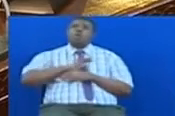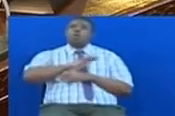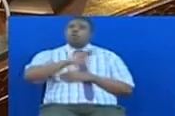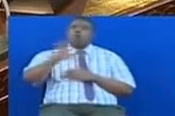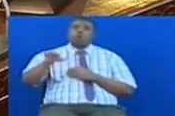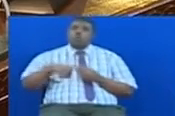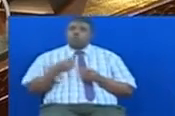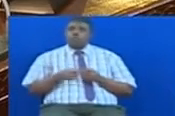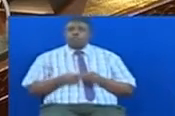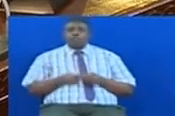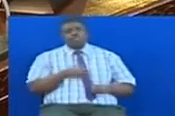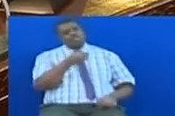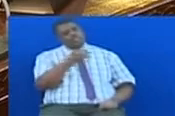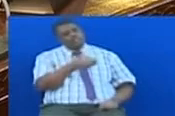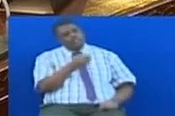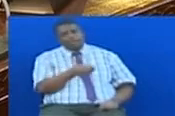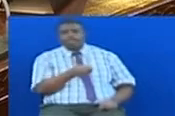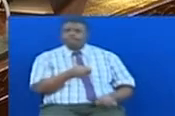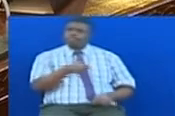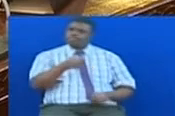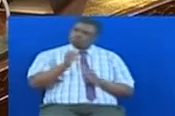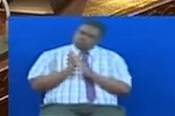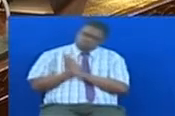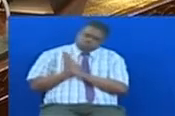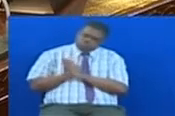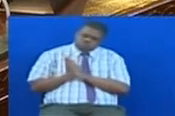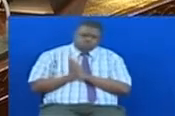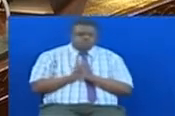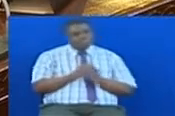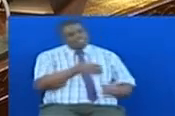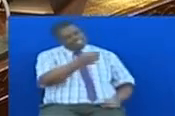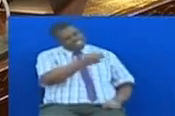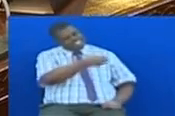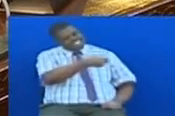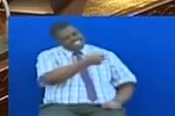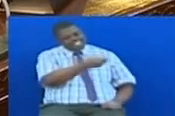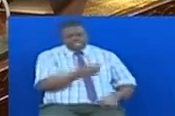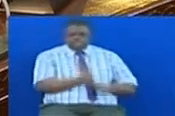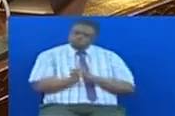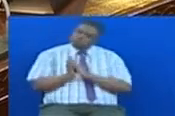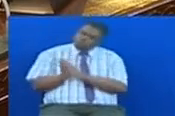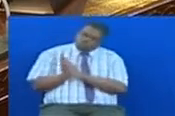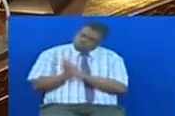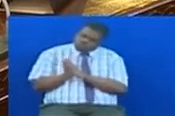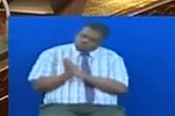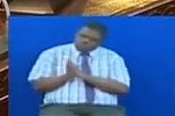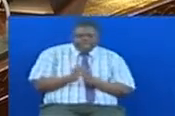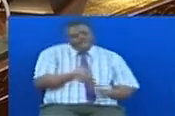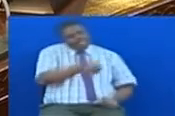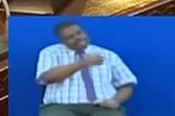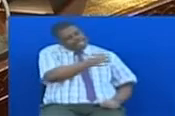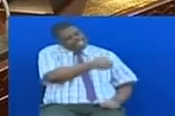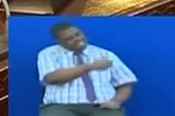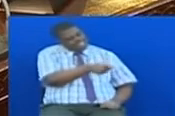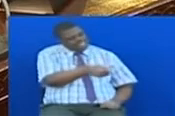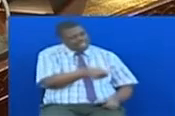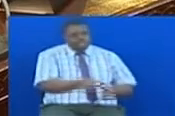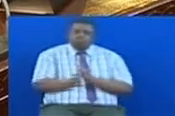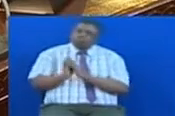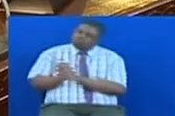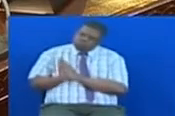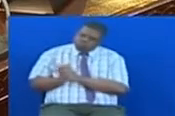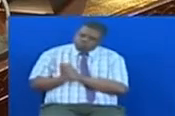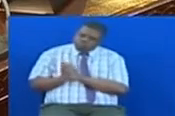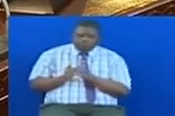ni salamu za pongezi, salamu za shukurani kwa serikali ya awamu ya tano, kwa mheshimiwa rais wetu na kwa viongozi wetu